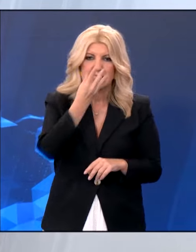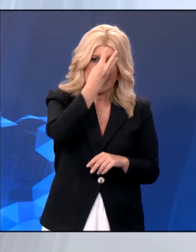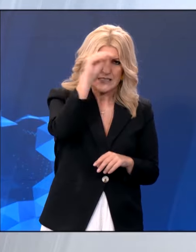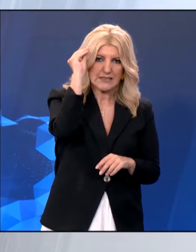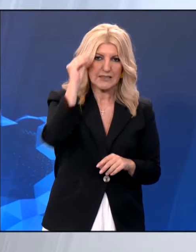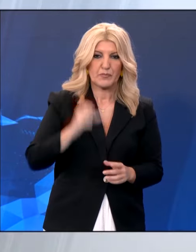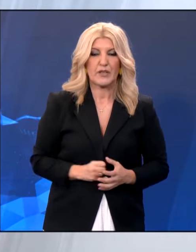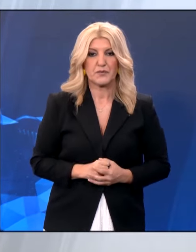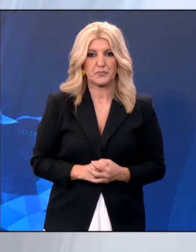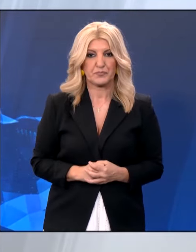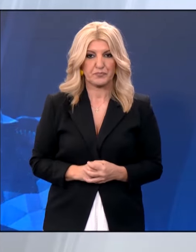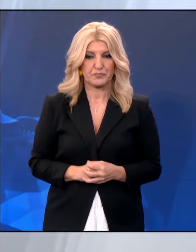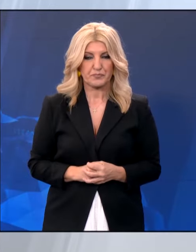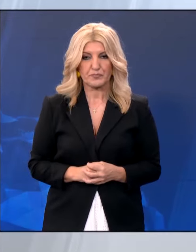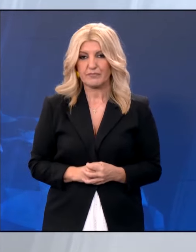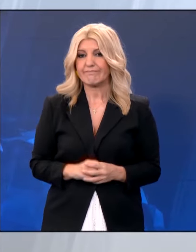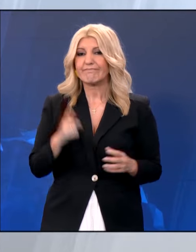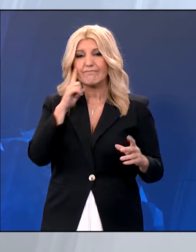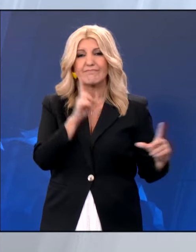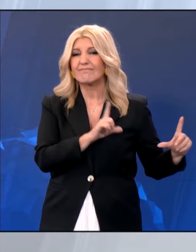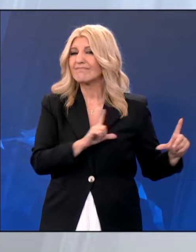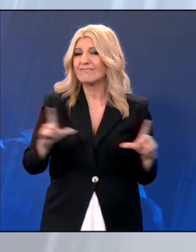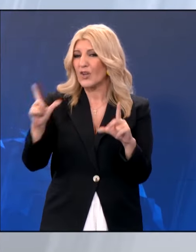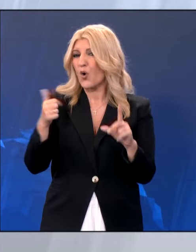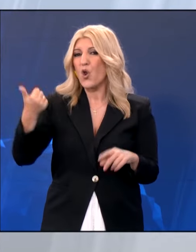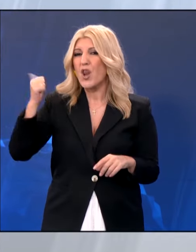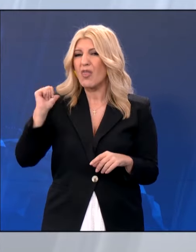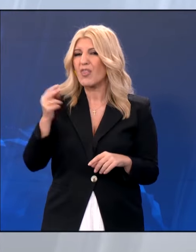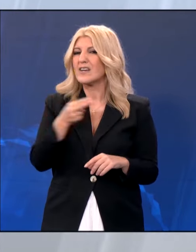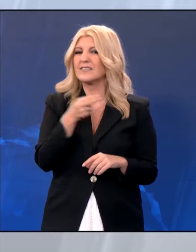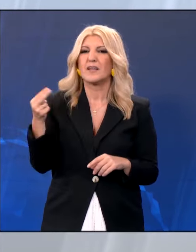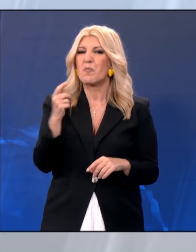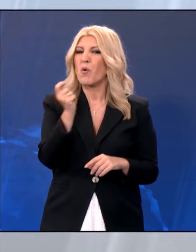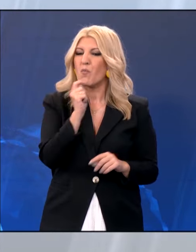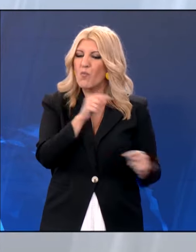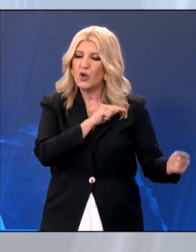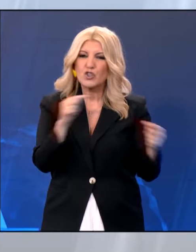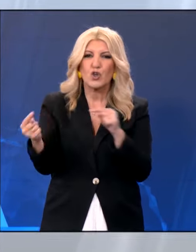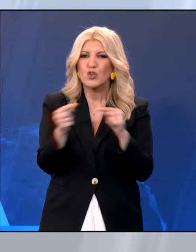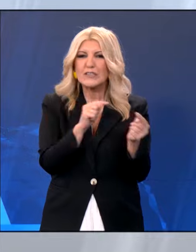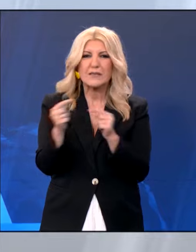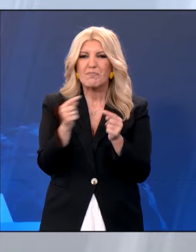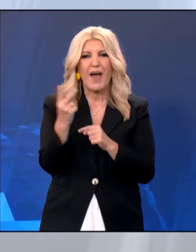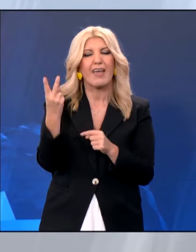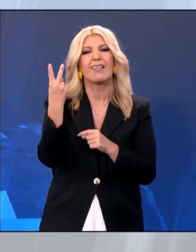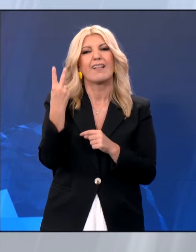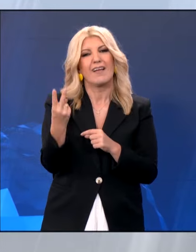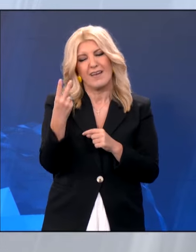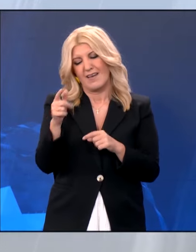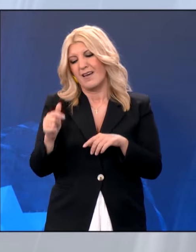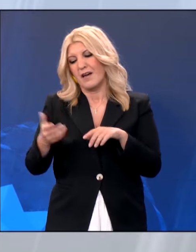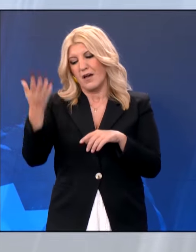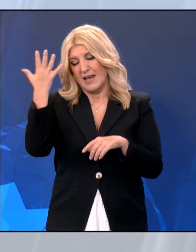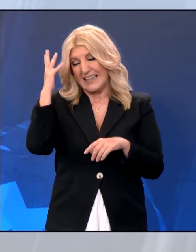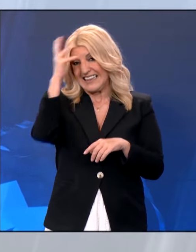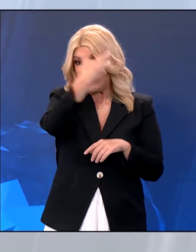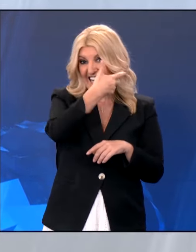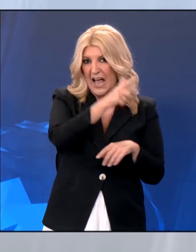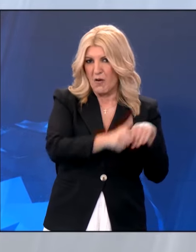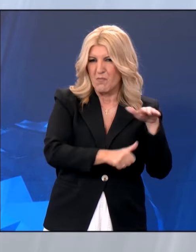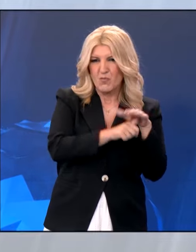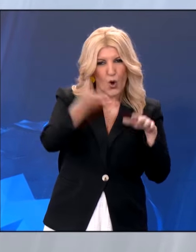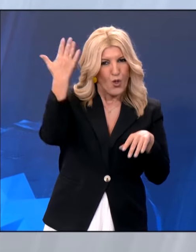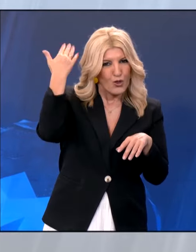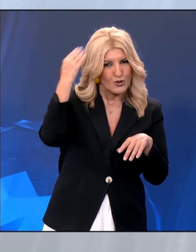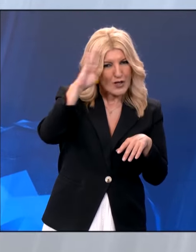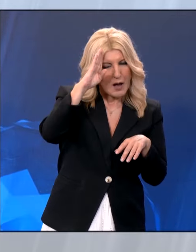εμφάνιση του Τζο Μπάιντεν στη διλεμαχία με τον Ντόναλντ Τραμπ έχει προκαλέσει αναστάτωση στις τάξεις των Δημοκρατικών, που σκέφτονται να αντικαταστήσουν τον